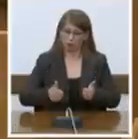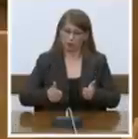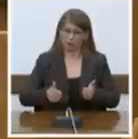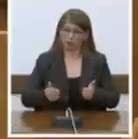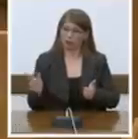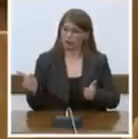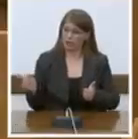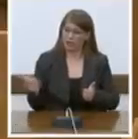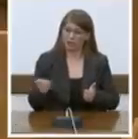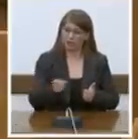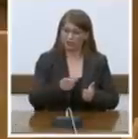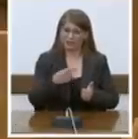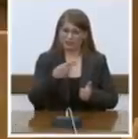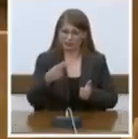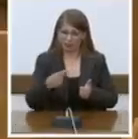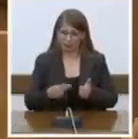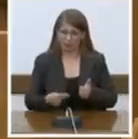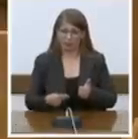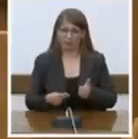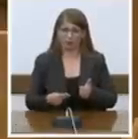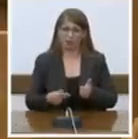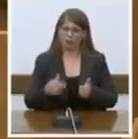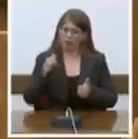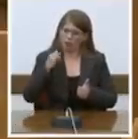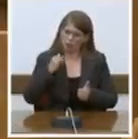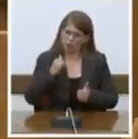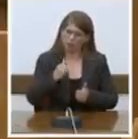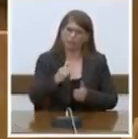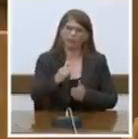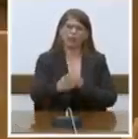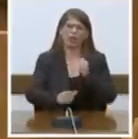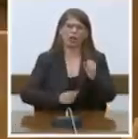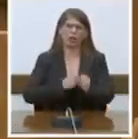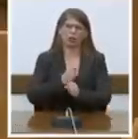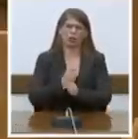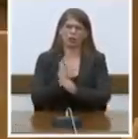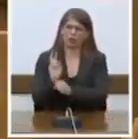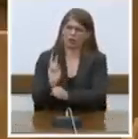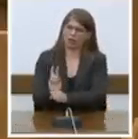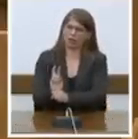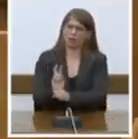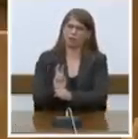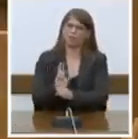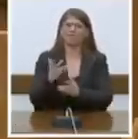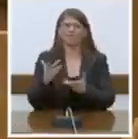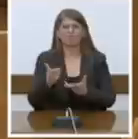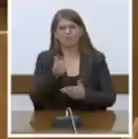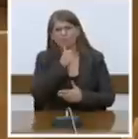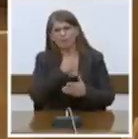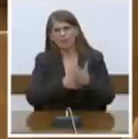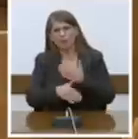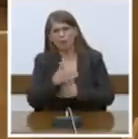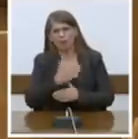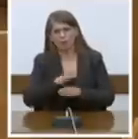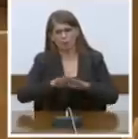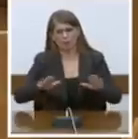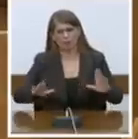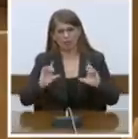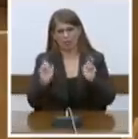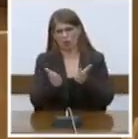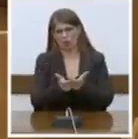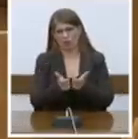τα θέματα που διαχρονικά εκκρεμούν και βασανίζουν παιδιά και οικογένειες να